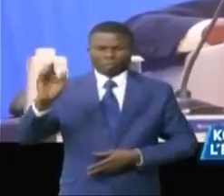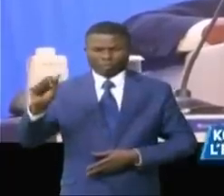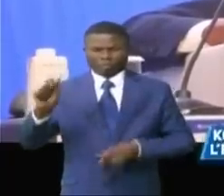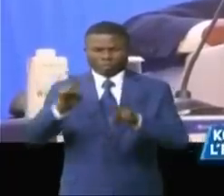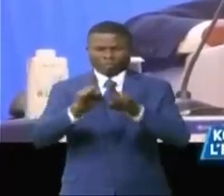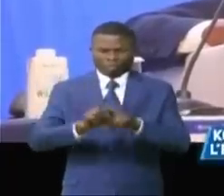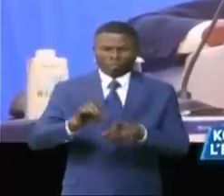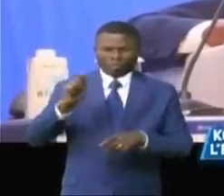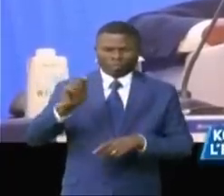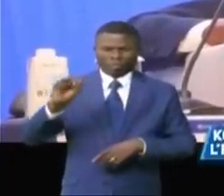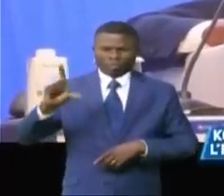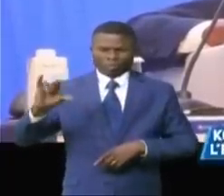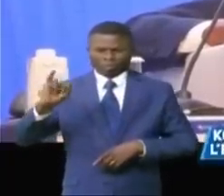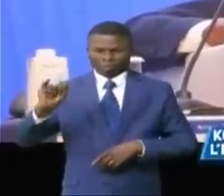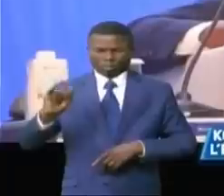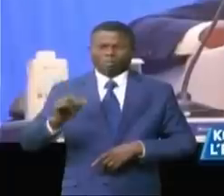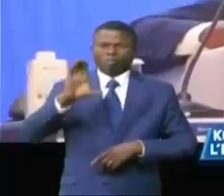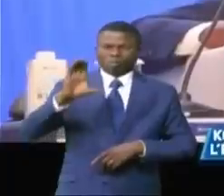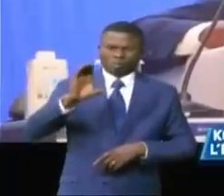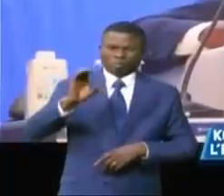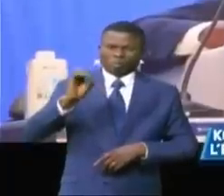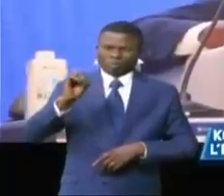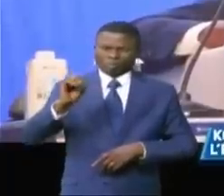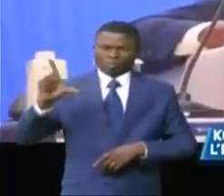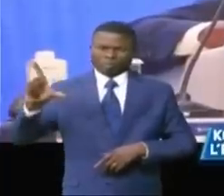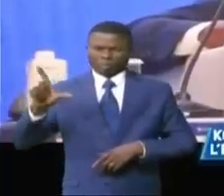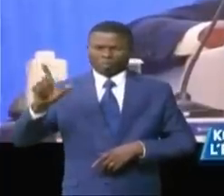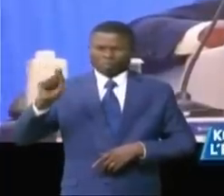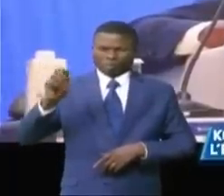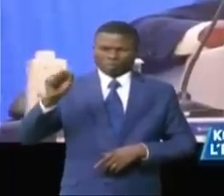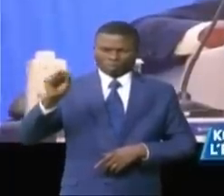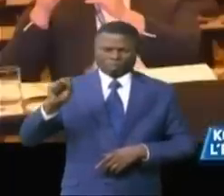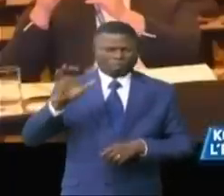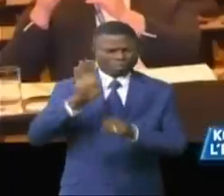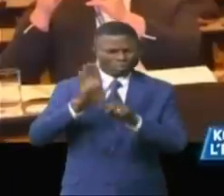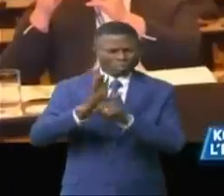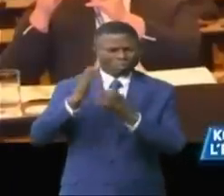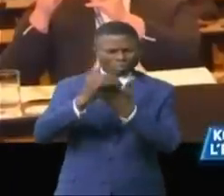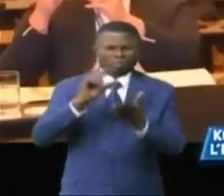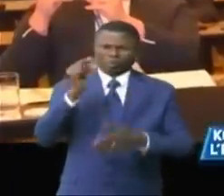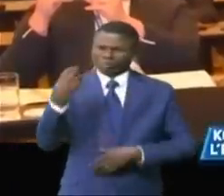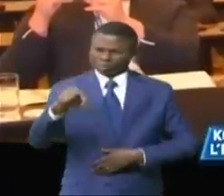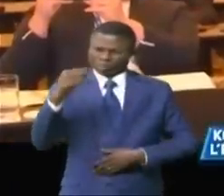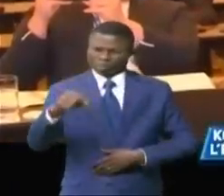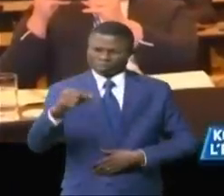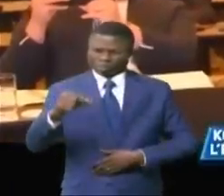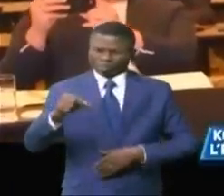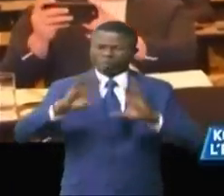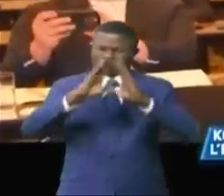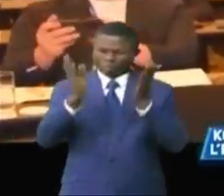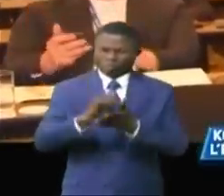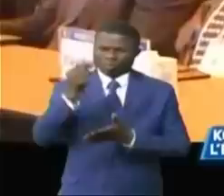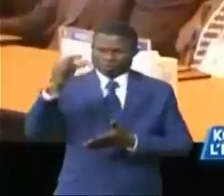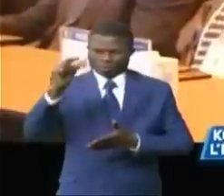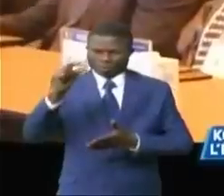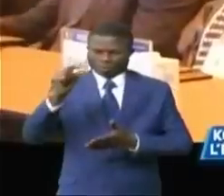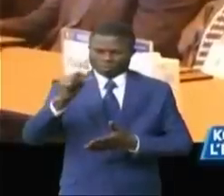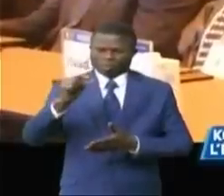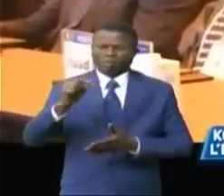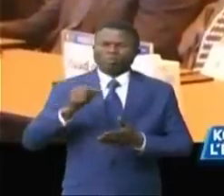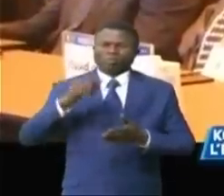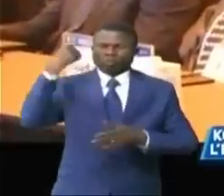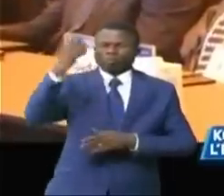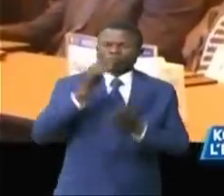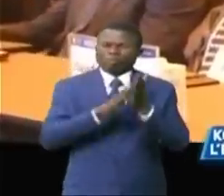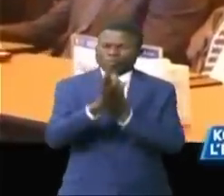lithium, que ce soit les coltans, l'or, manganèse, diamant, tous les minéraux du tableau de Mendeleïev, nous les trouvons en